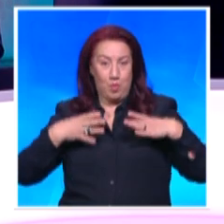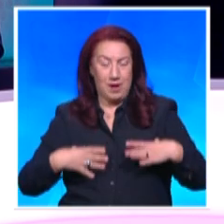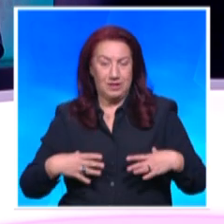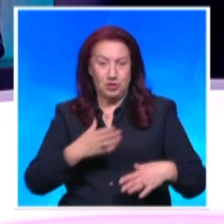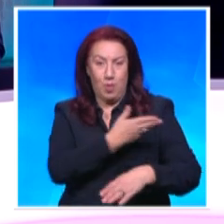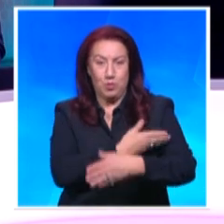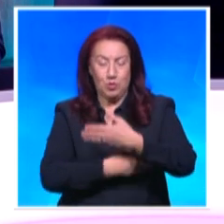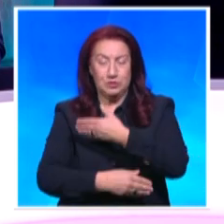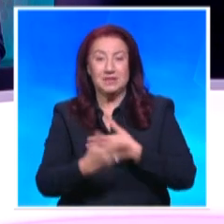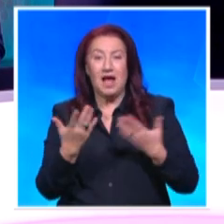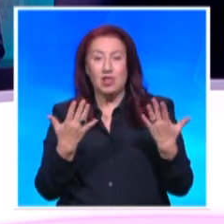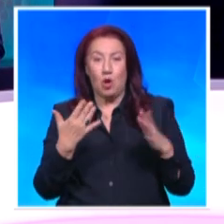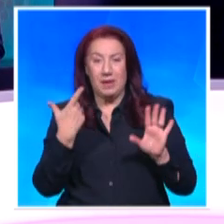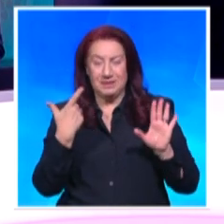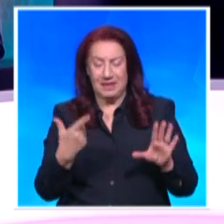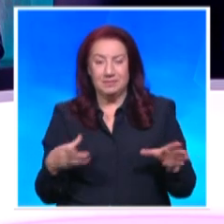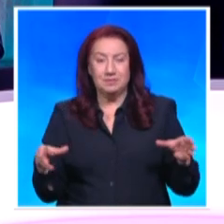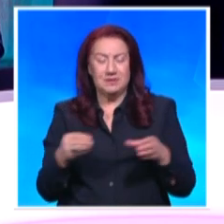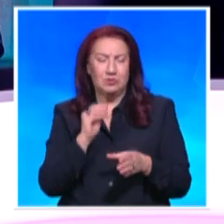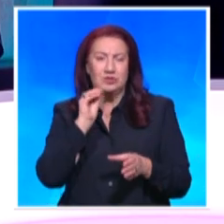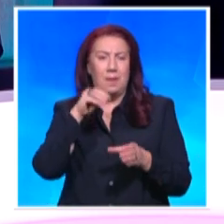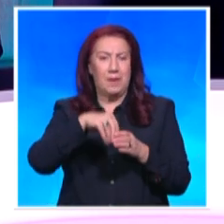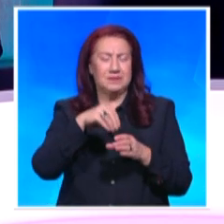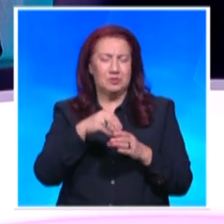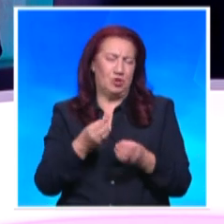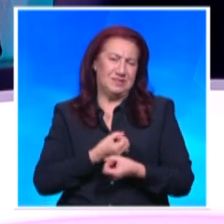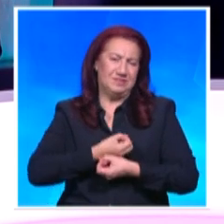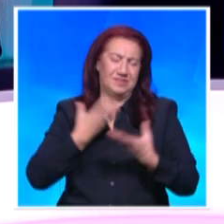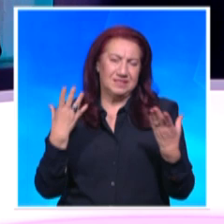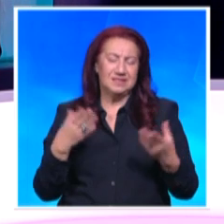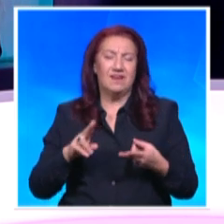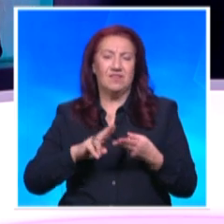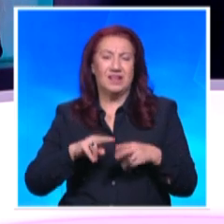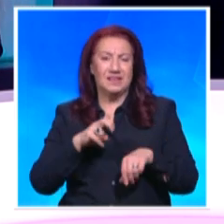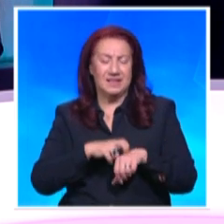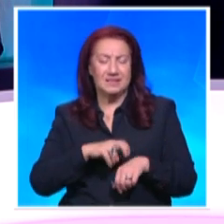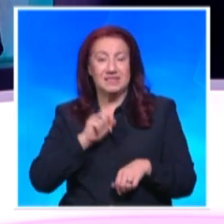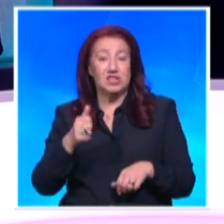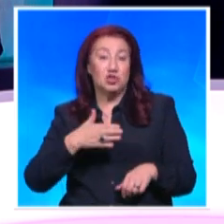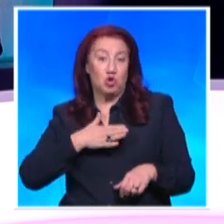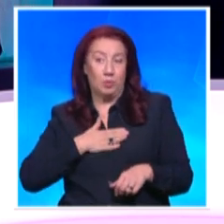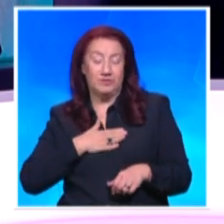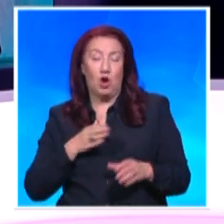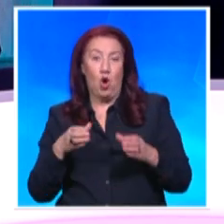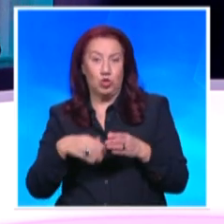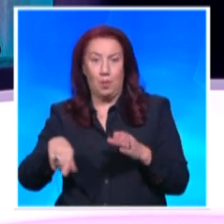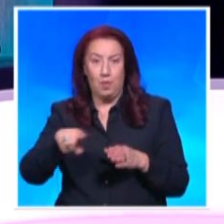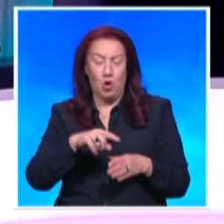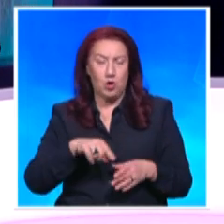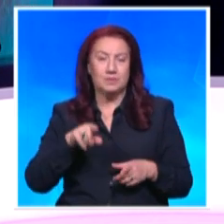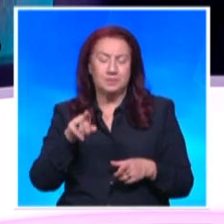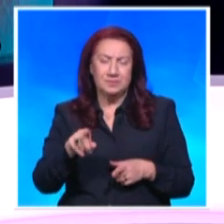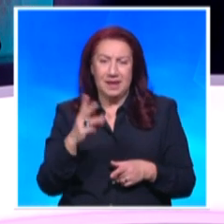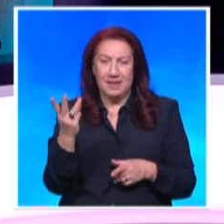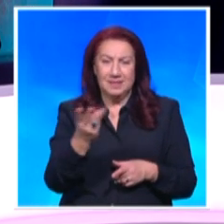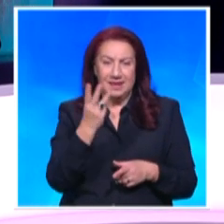7 в компанията на баскетболната легенда Владе Дивац и собственикът на Сакраменто Ранадиве. Тримата станаха свидетели на победата